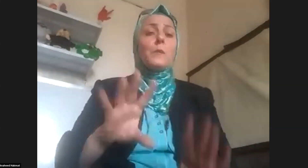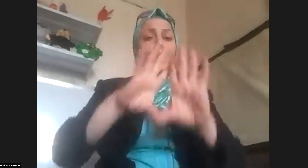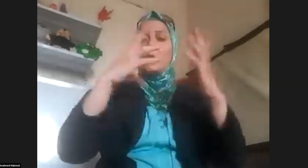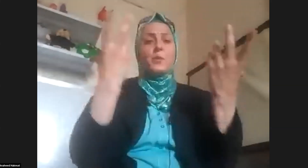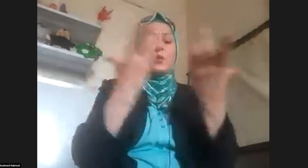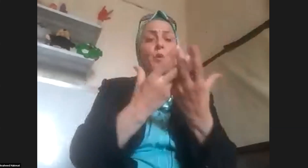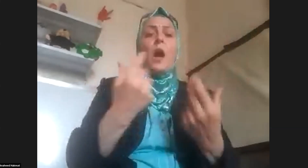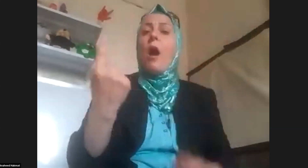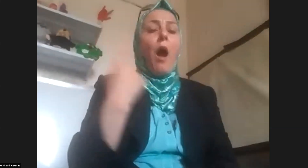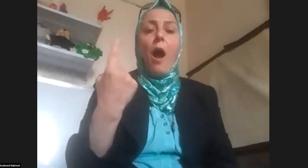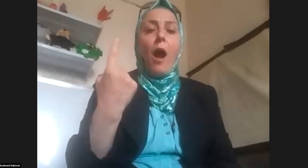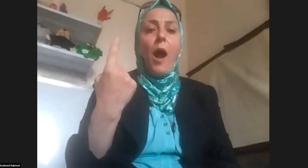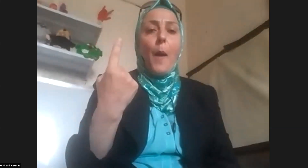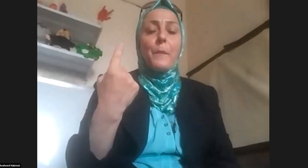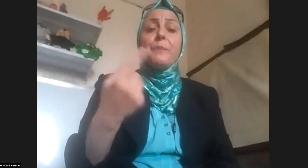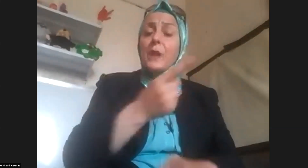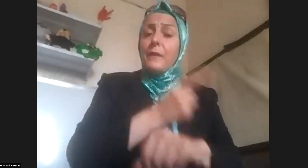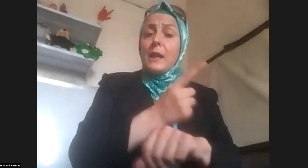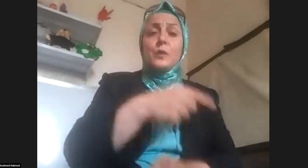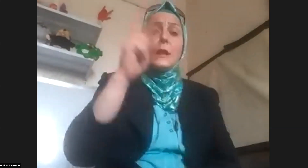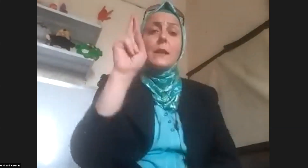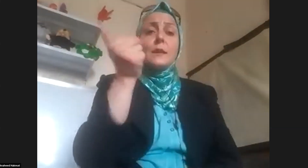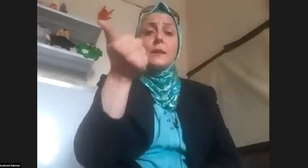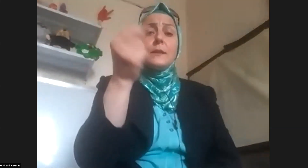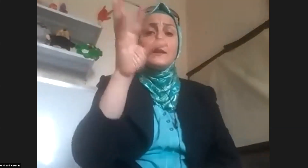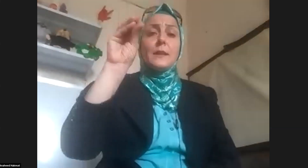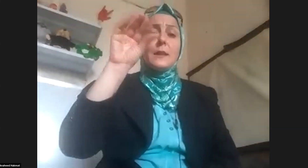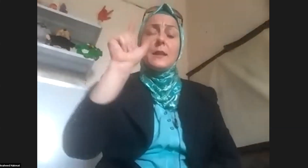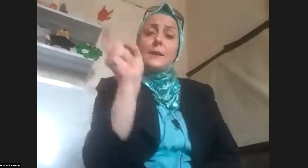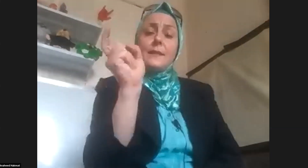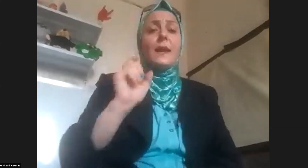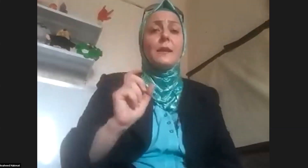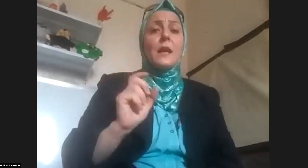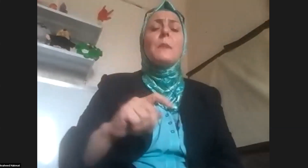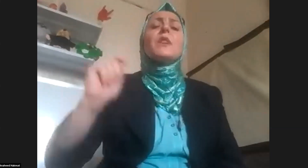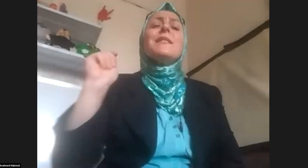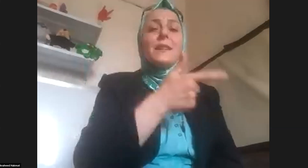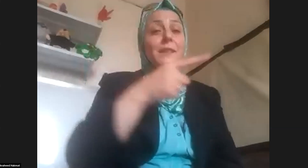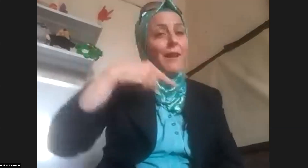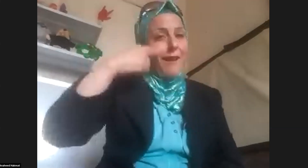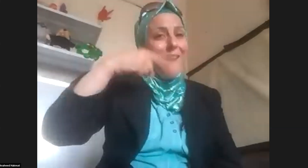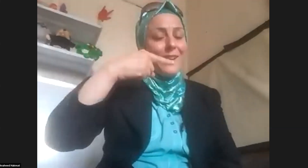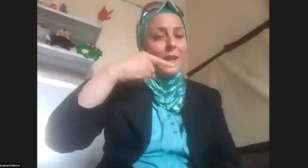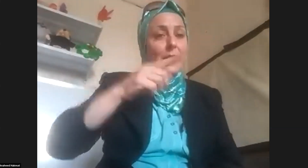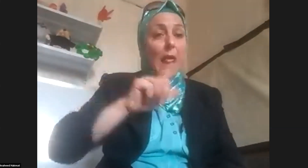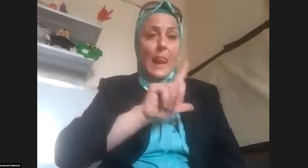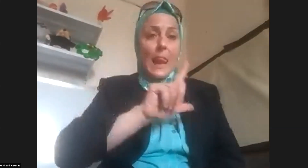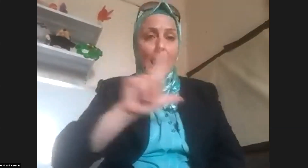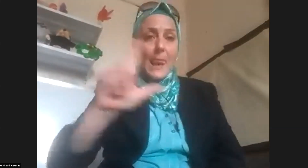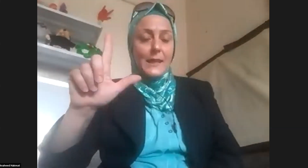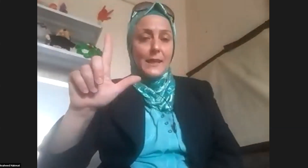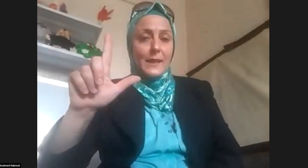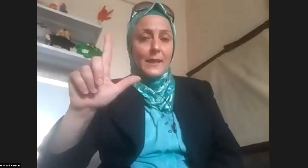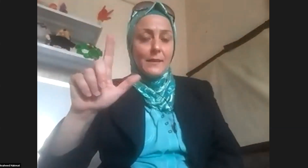أستاذ زاهر للموضوع هذا بشكل سريع، ولكن في سؤال